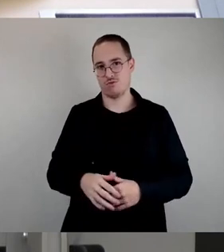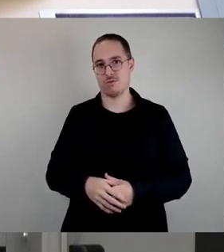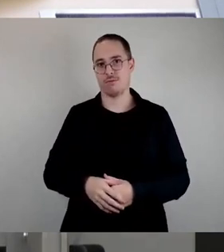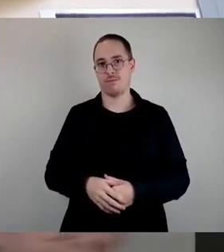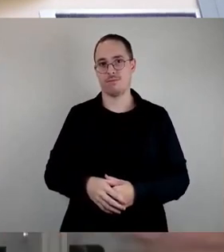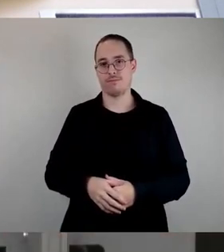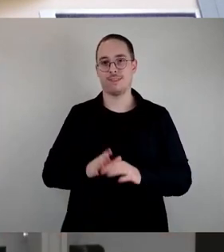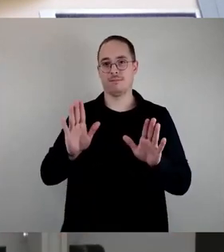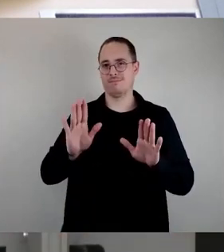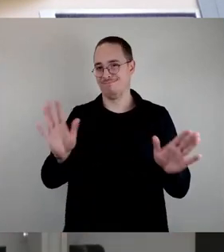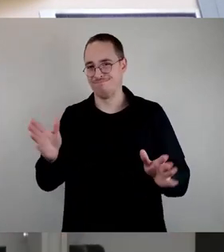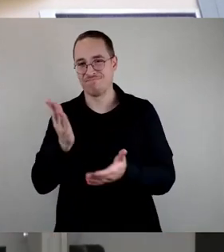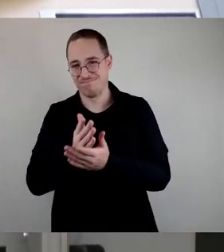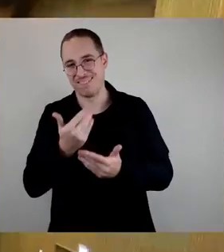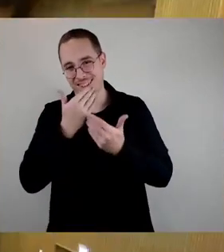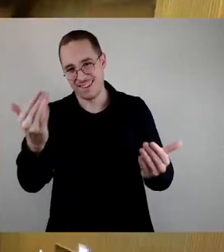vernünftige... Dank.